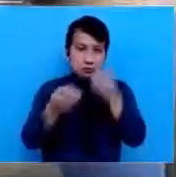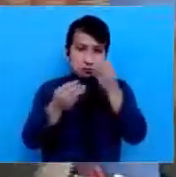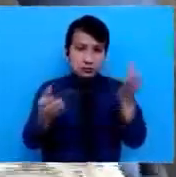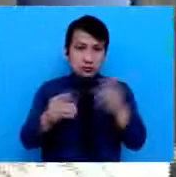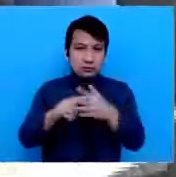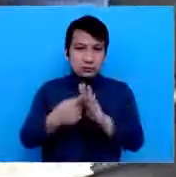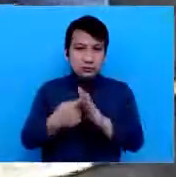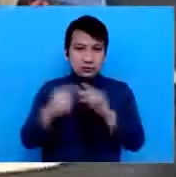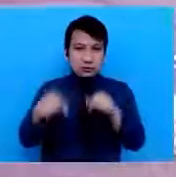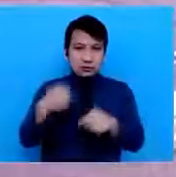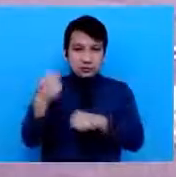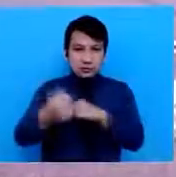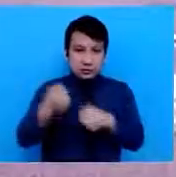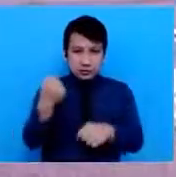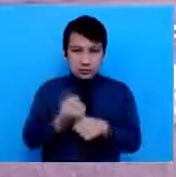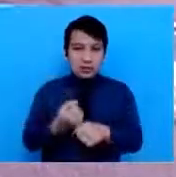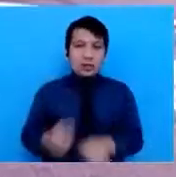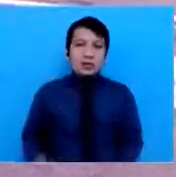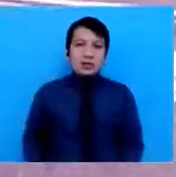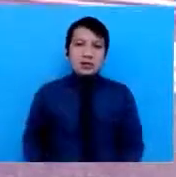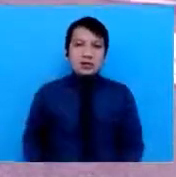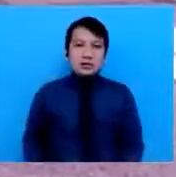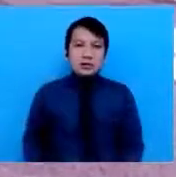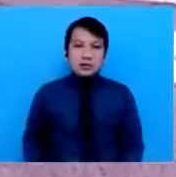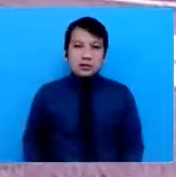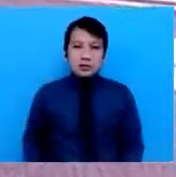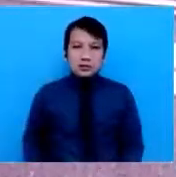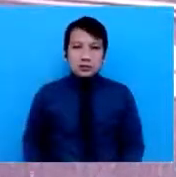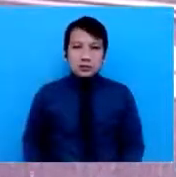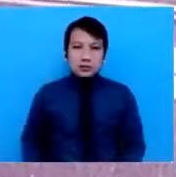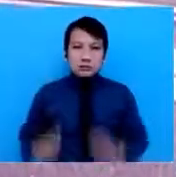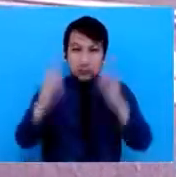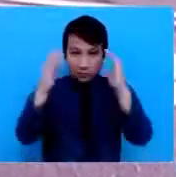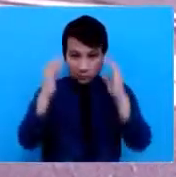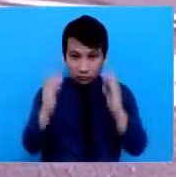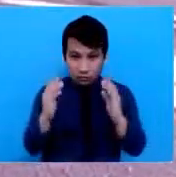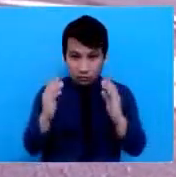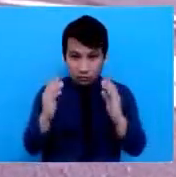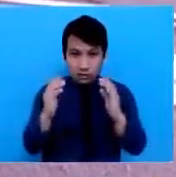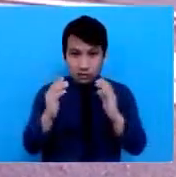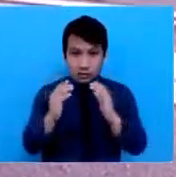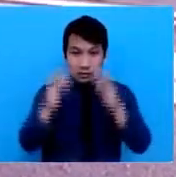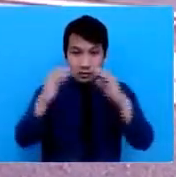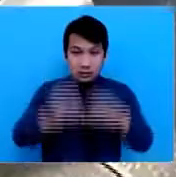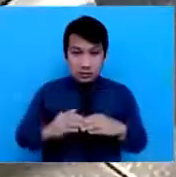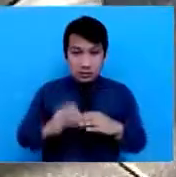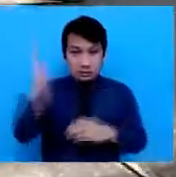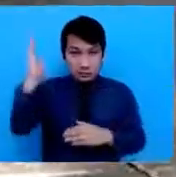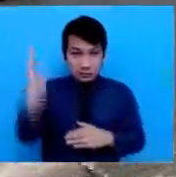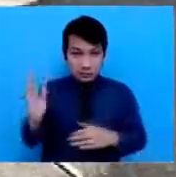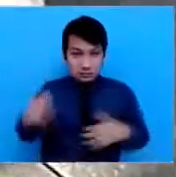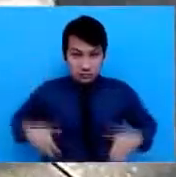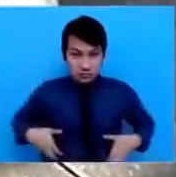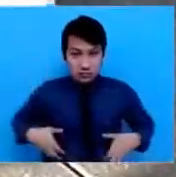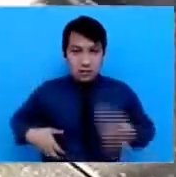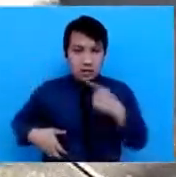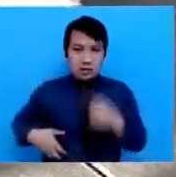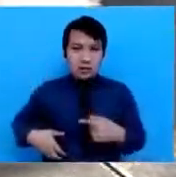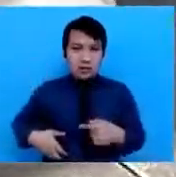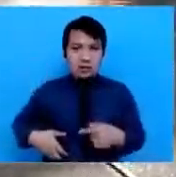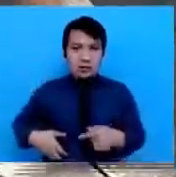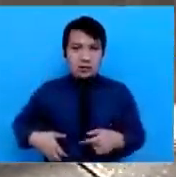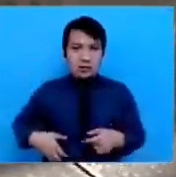ngayon bagong taon. Tulad ng squats na nagpapalakas sa glutes at quads. Nandyan din ang hip